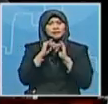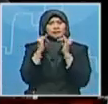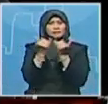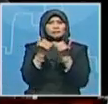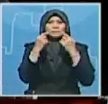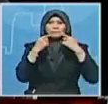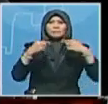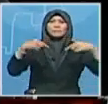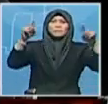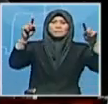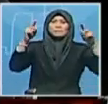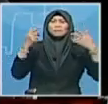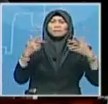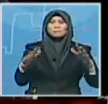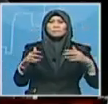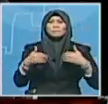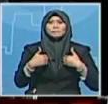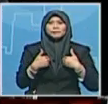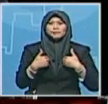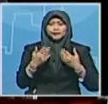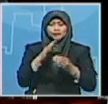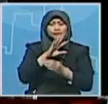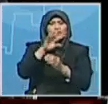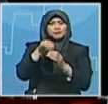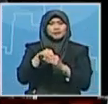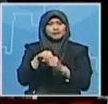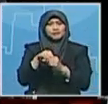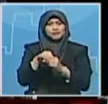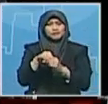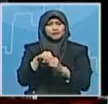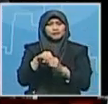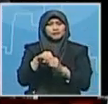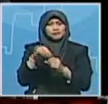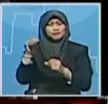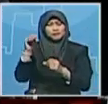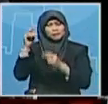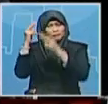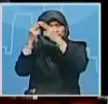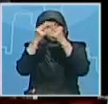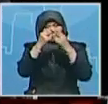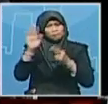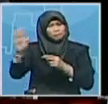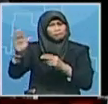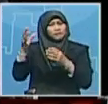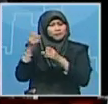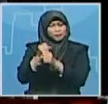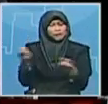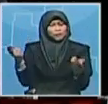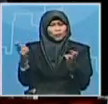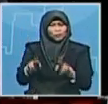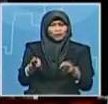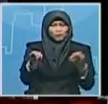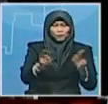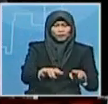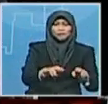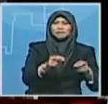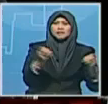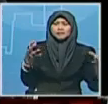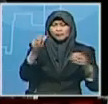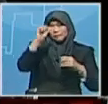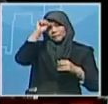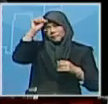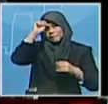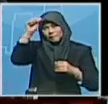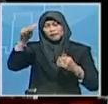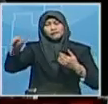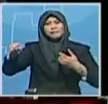berjaya. Misal kata yang terlibat di Middle East, banyak yang dah dapat kontrak-kontrak di Middle East dan juga di India